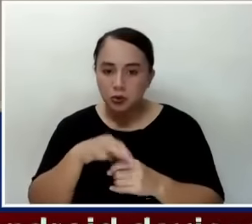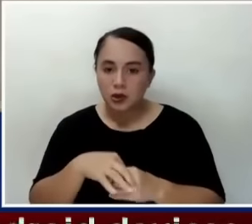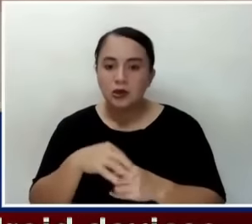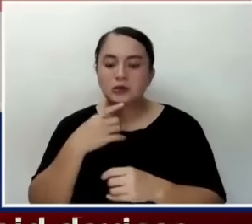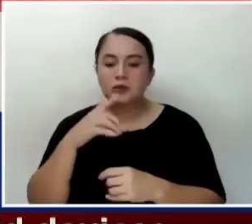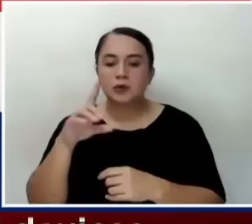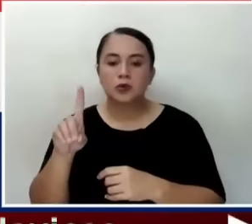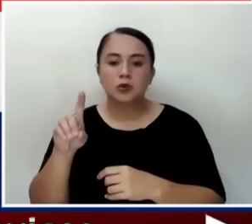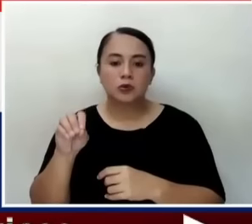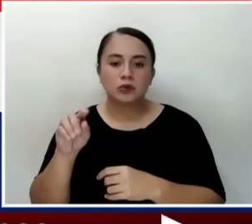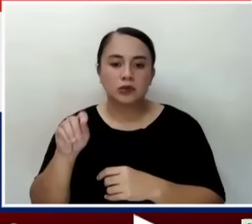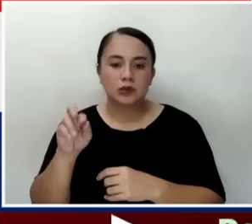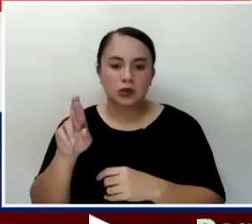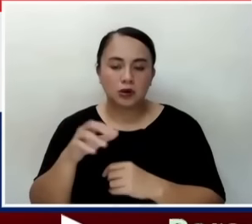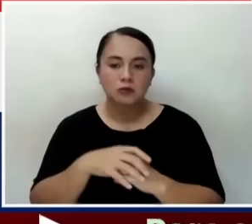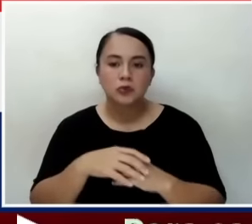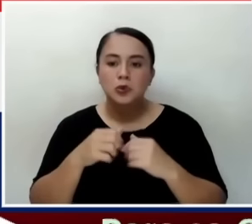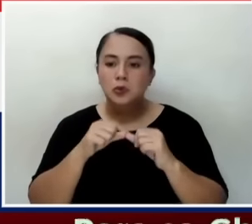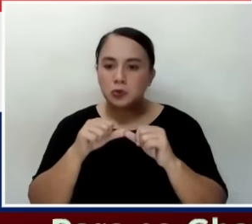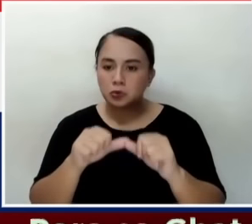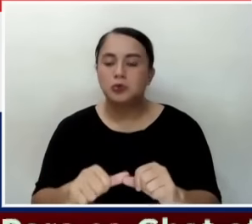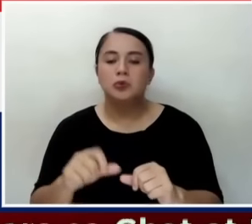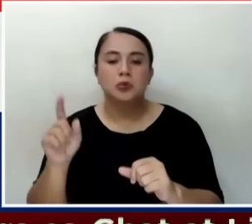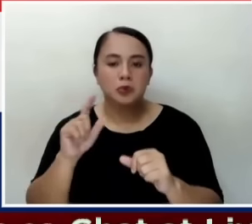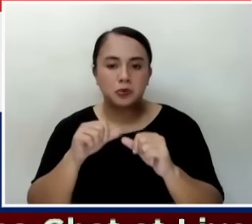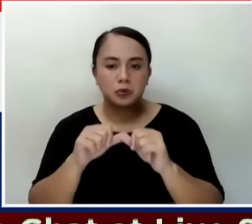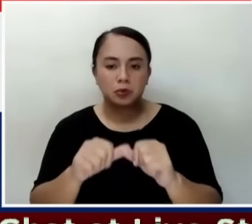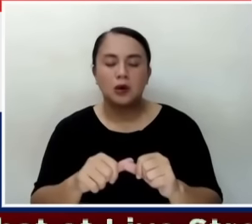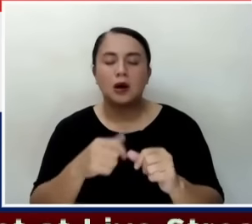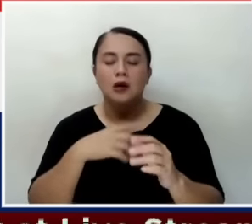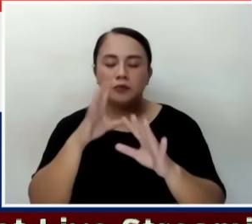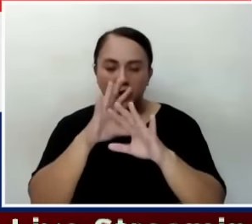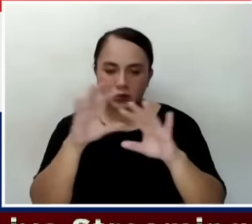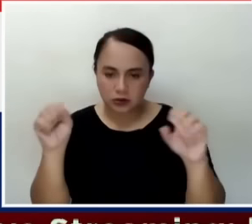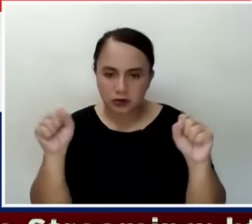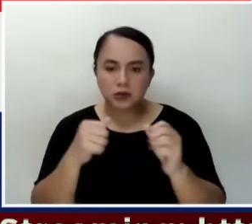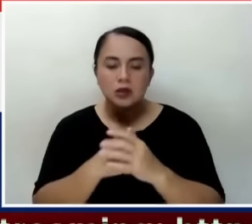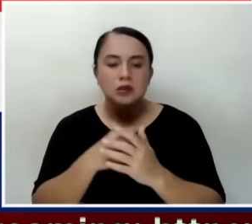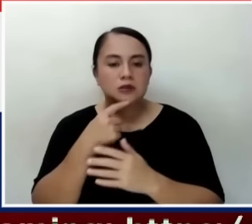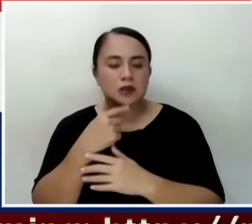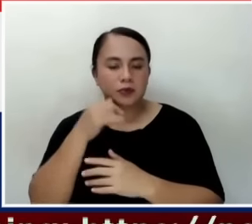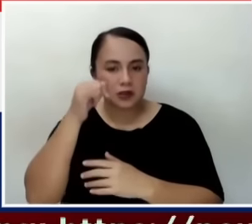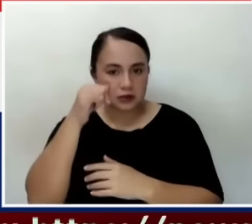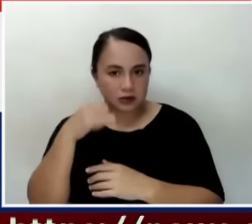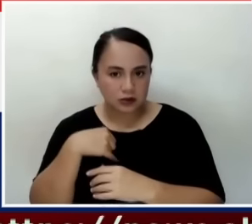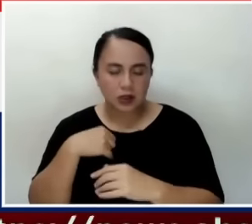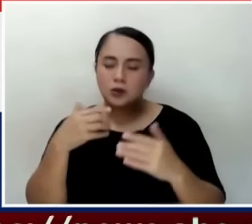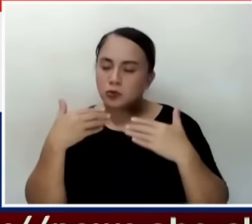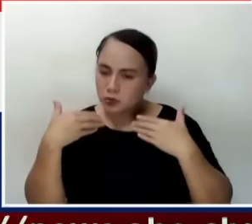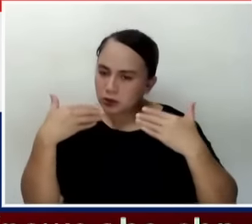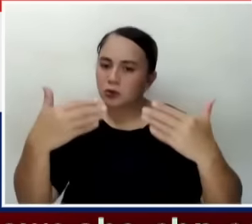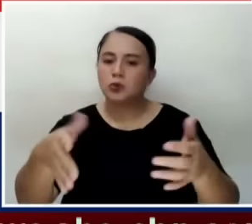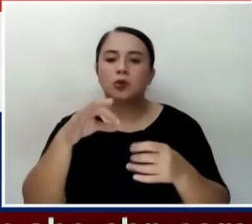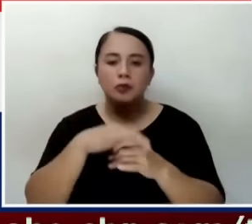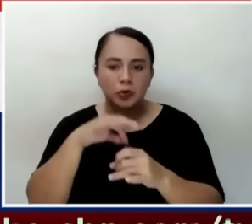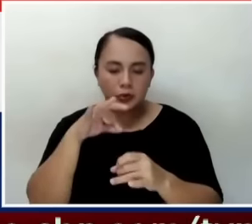DOTR, Consistent lamang ang ating Pangulo sa kanyang sinabi kahapon. Tuloy ang programa.